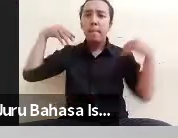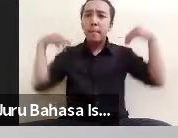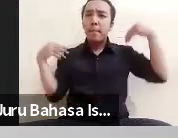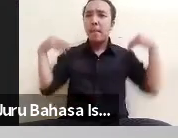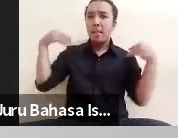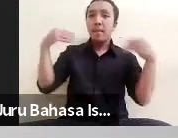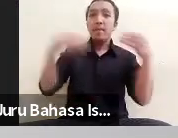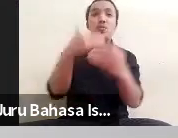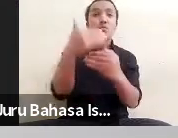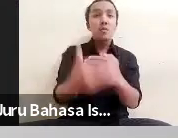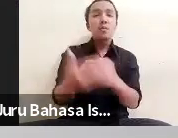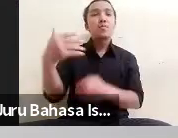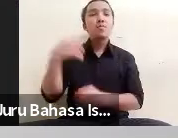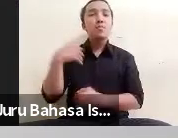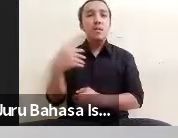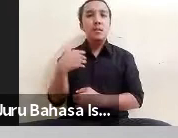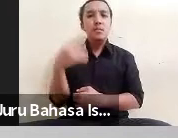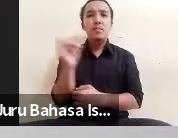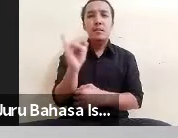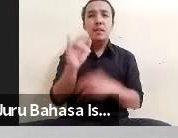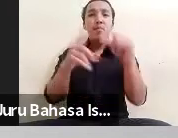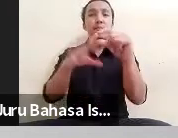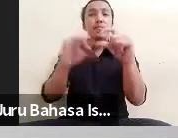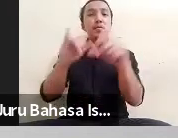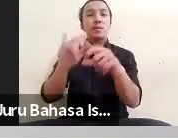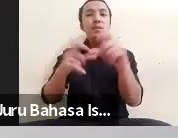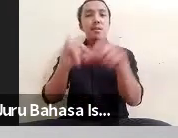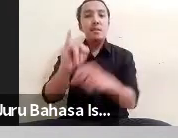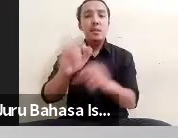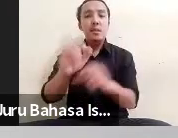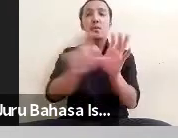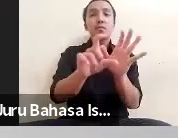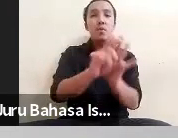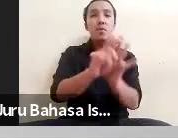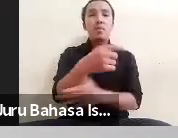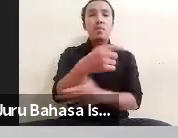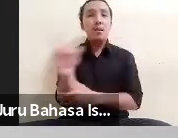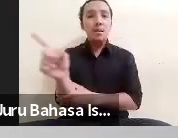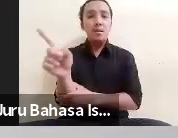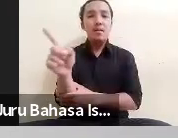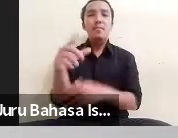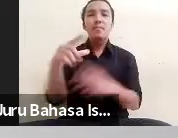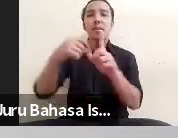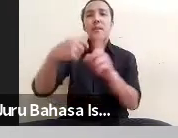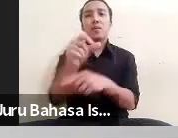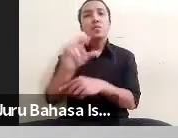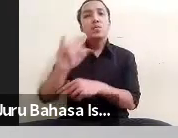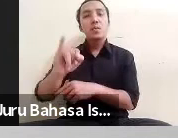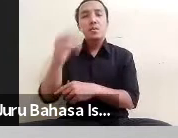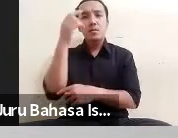punya bargaining position begitu. Mereka ketika diakui sebagai lembaga desa, kemudian mereka bisa diundang